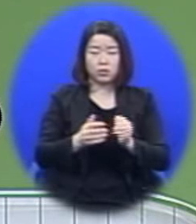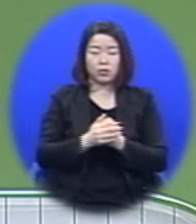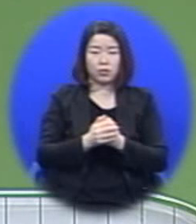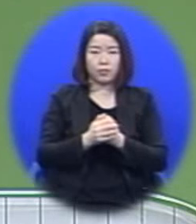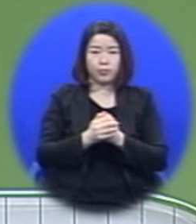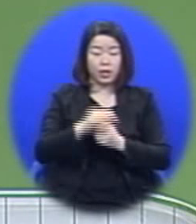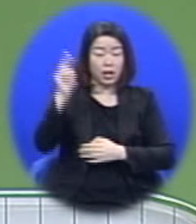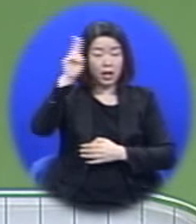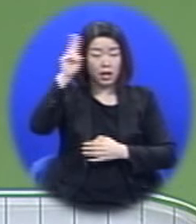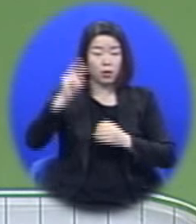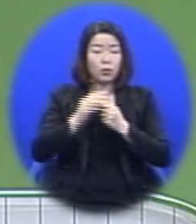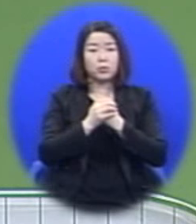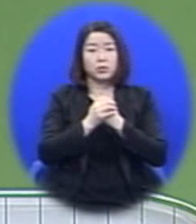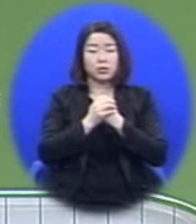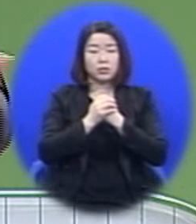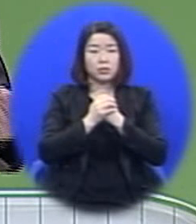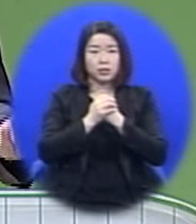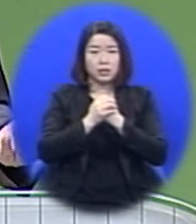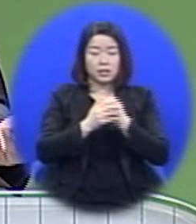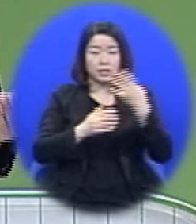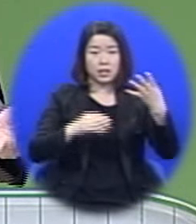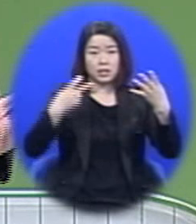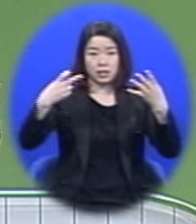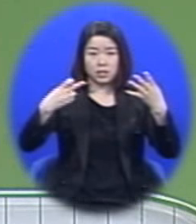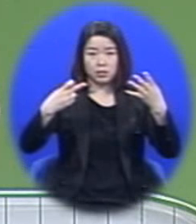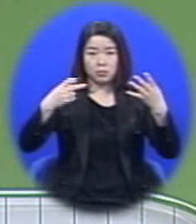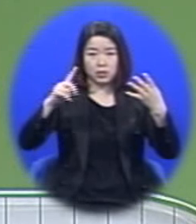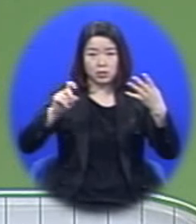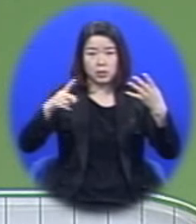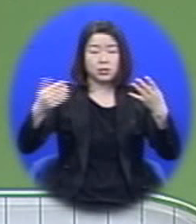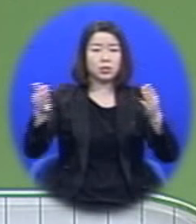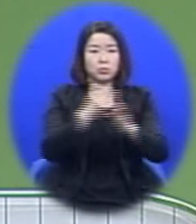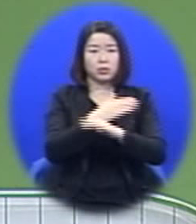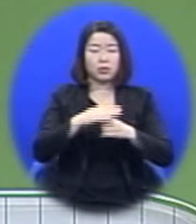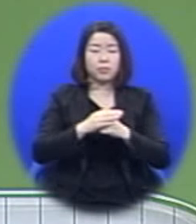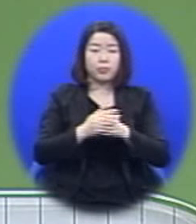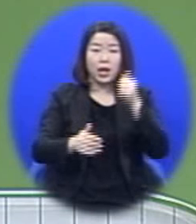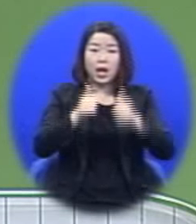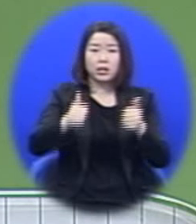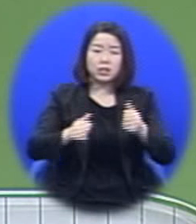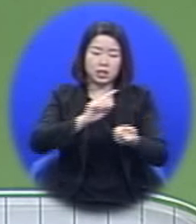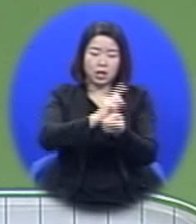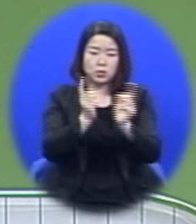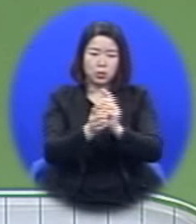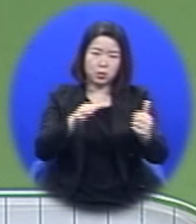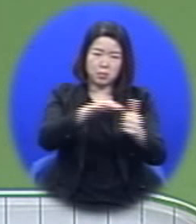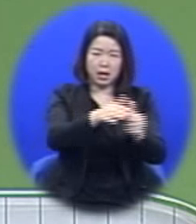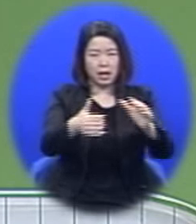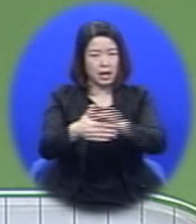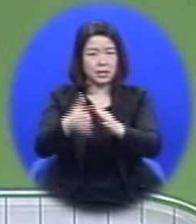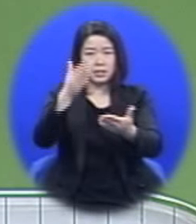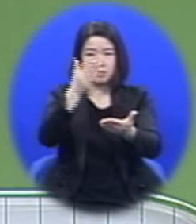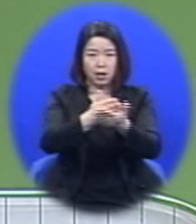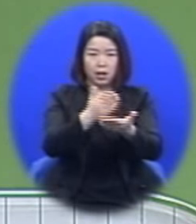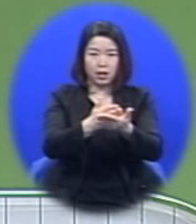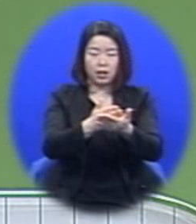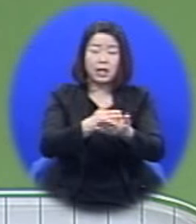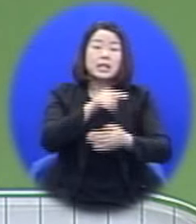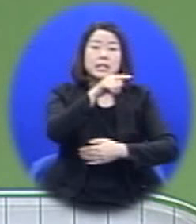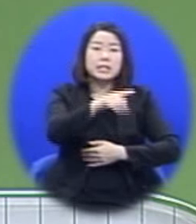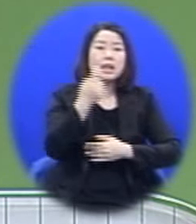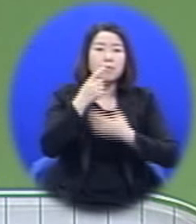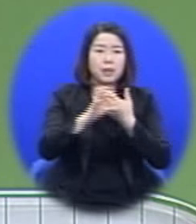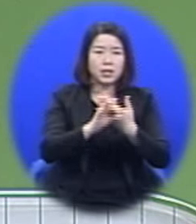야고보서 4장 11절부터 이렇게 말씀합니다. 형제들아, 서로 비방하지 말라. 내가